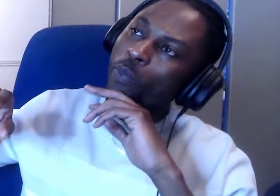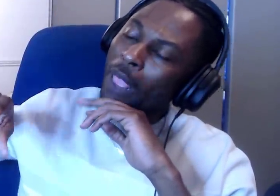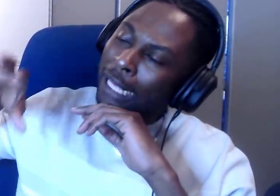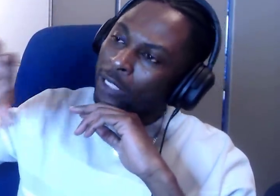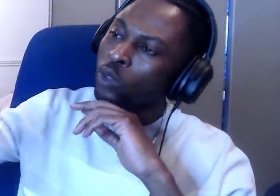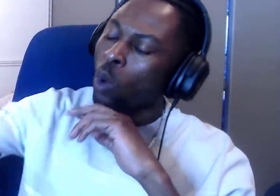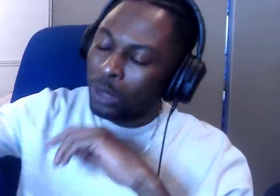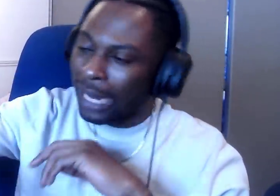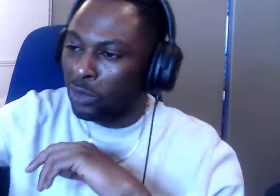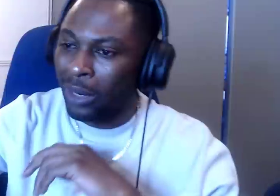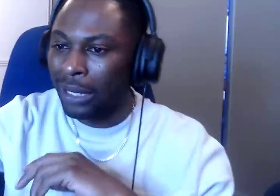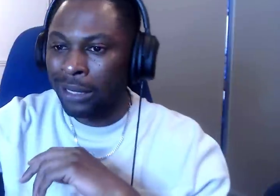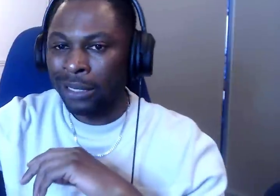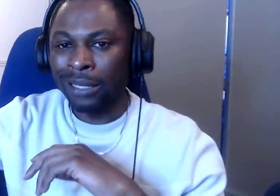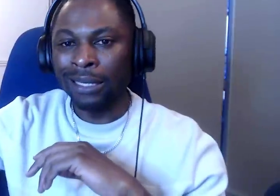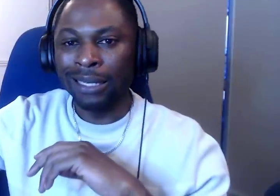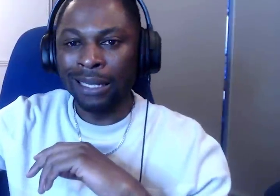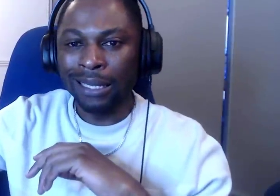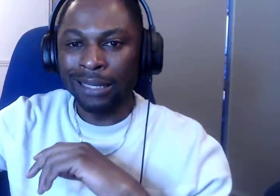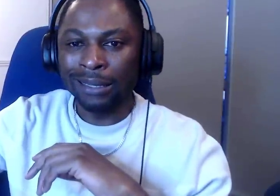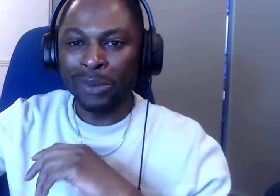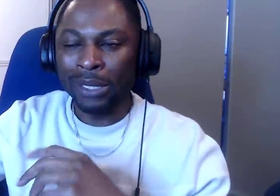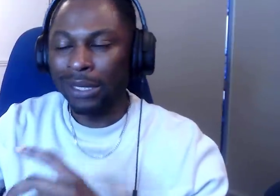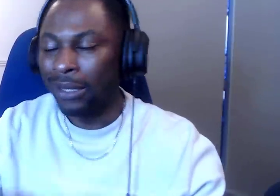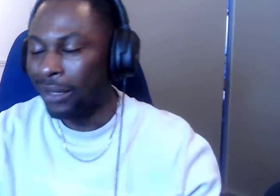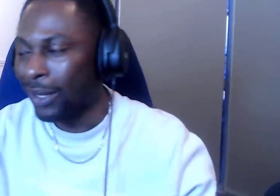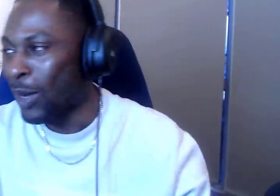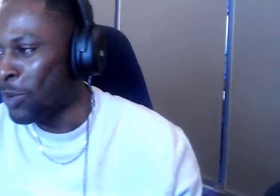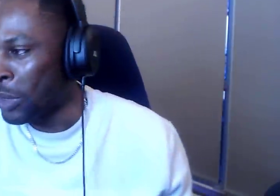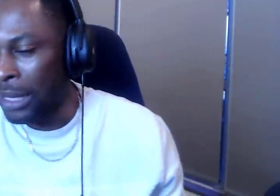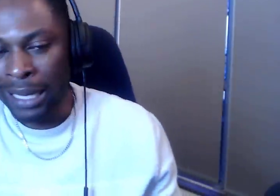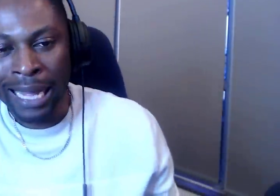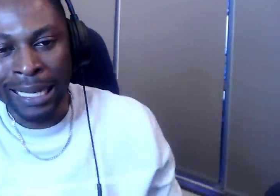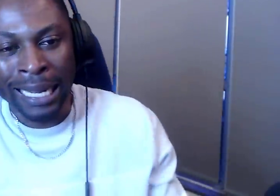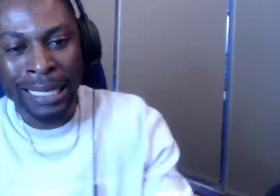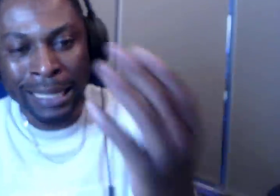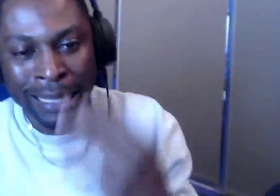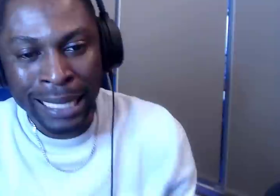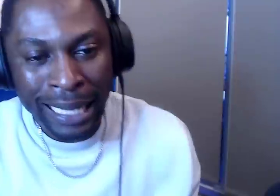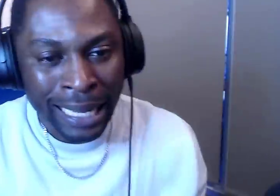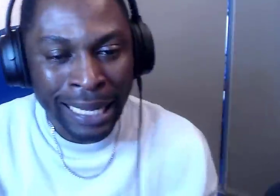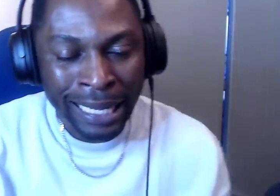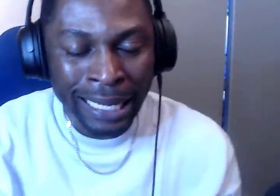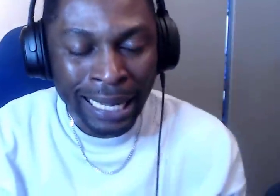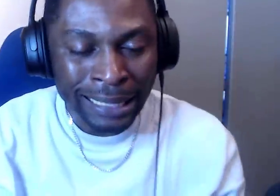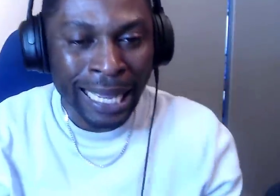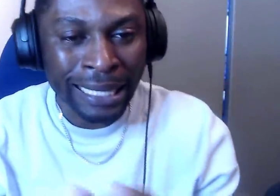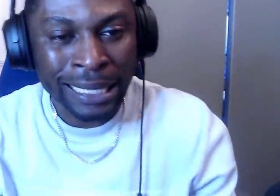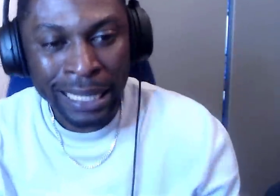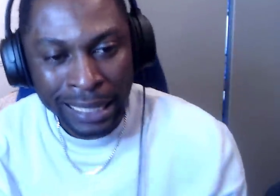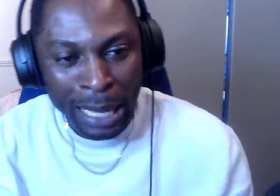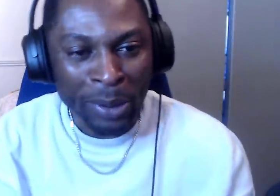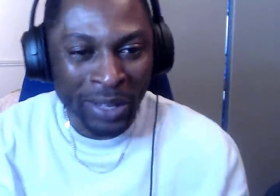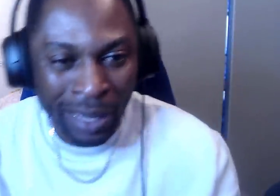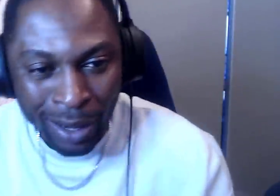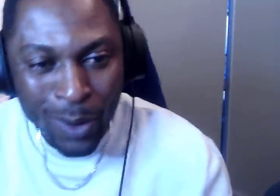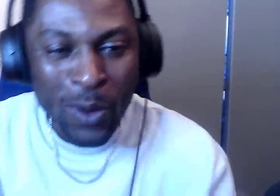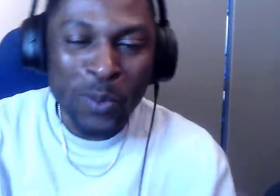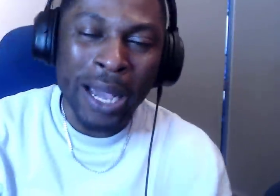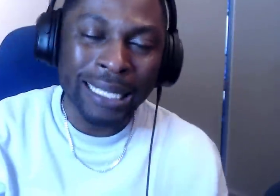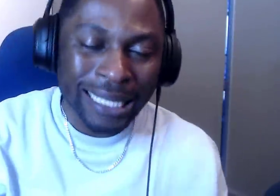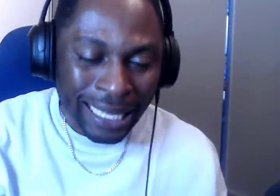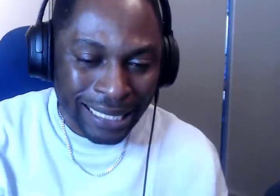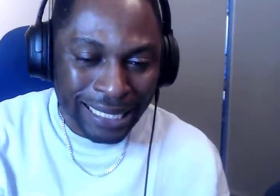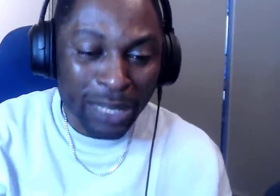ist tode anschlags komme an der takkt america